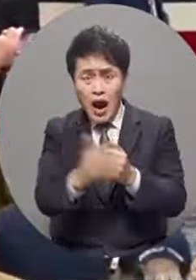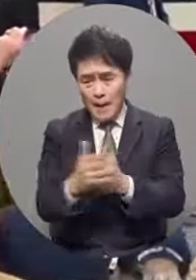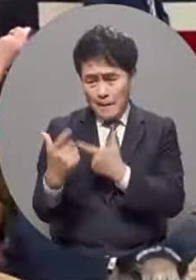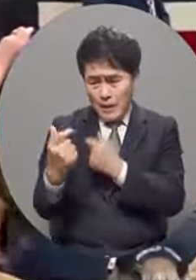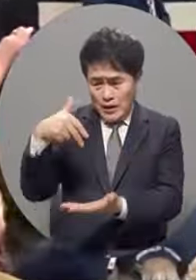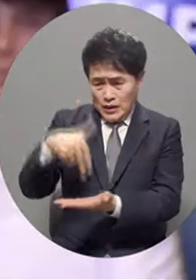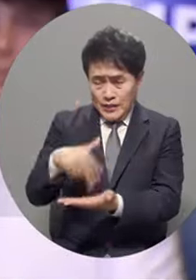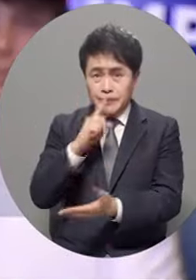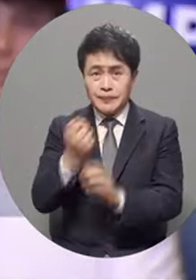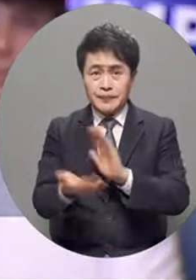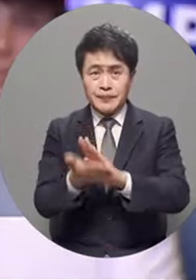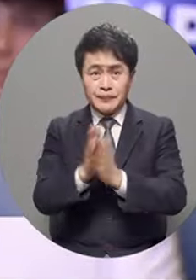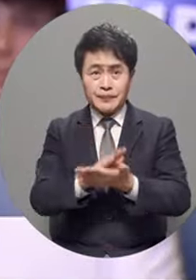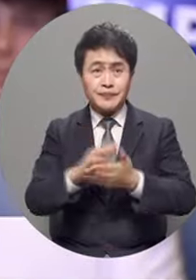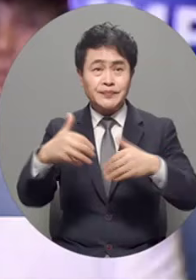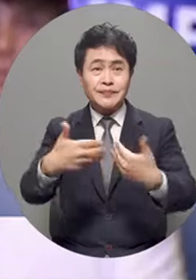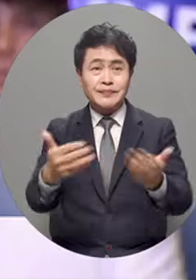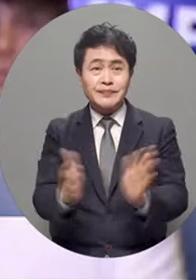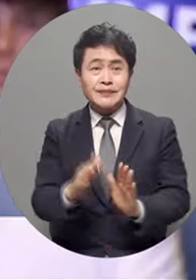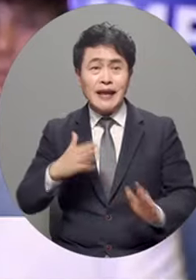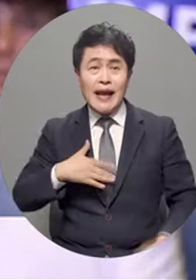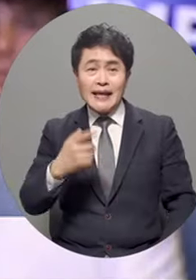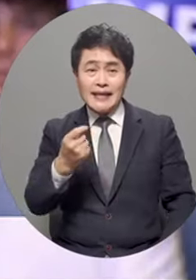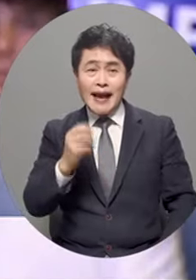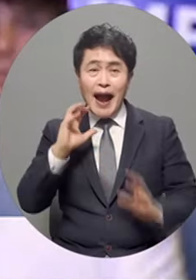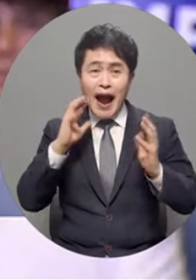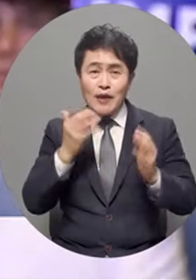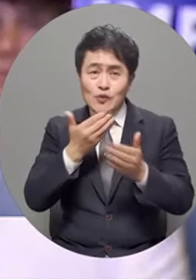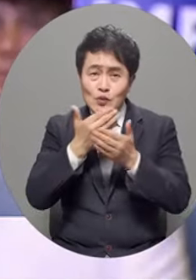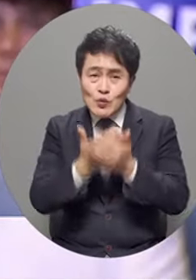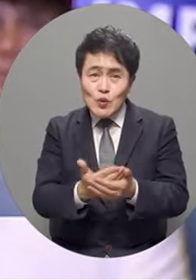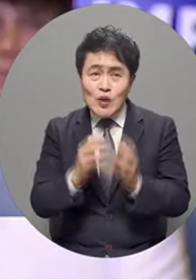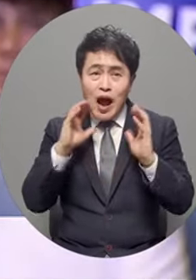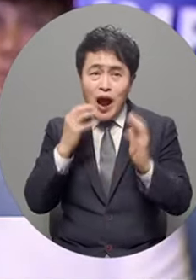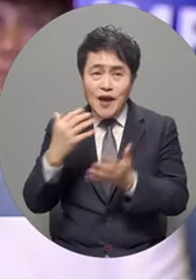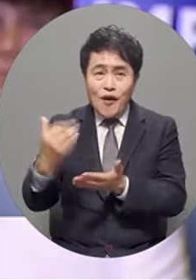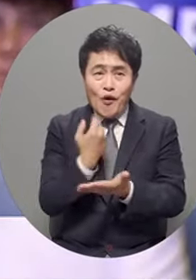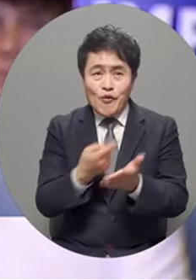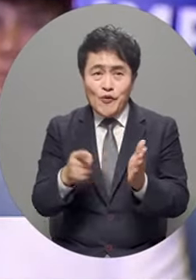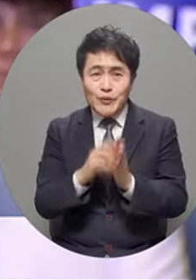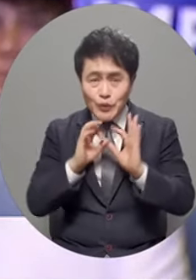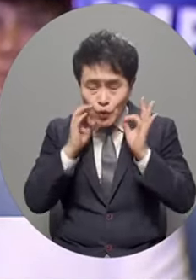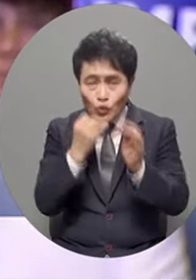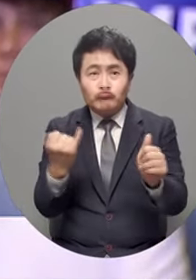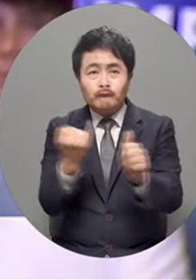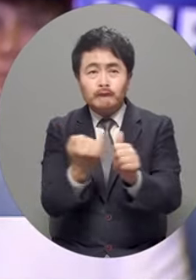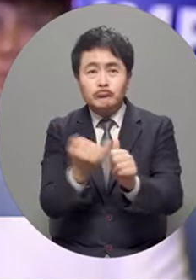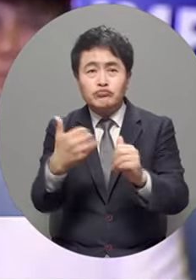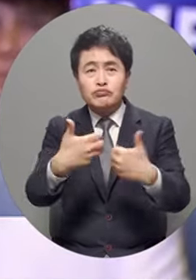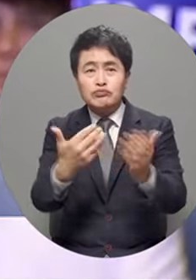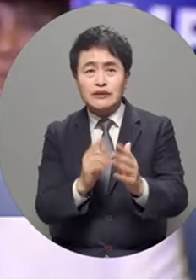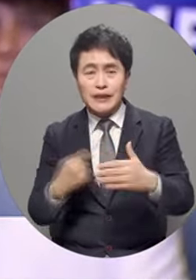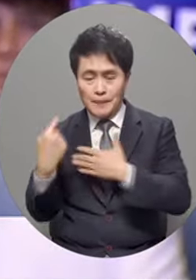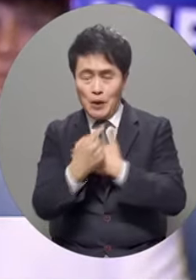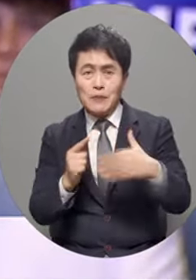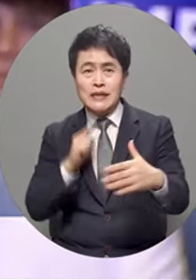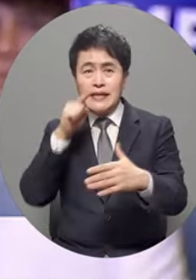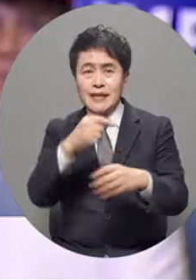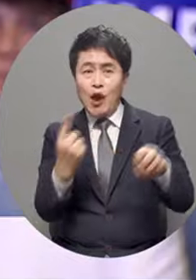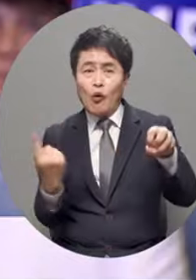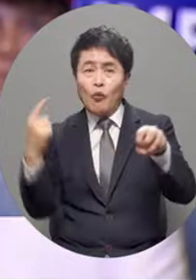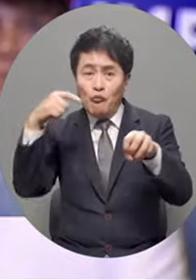겁니다. I strongly support the availability of IVF for couples who are trying to have a